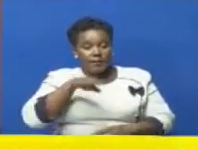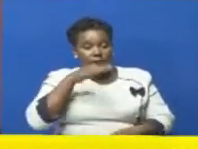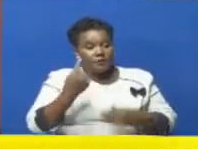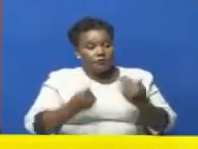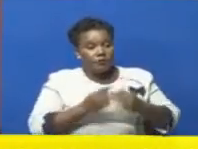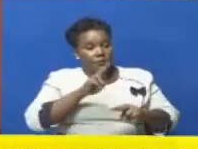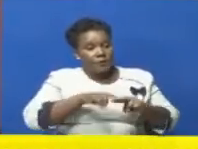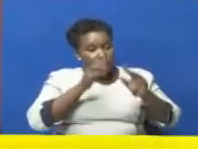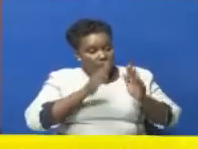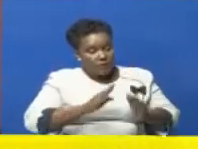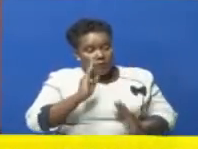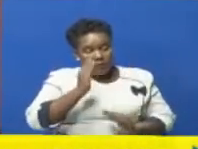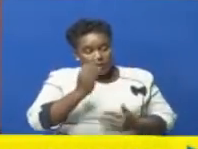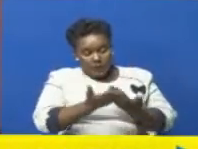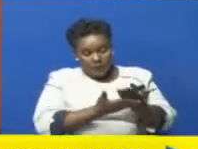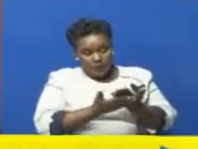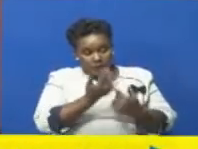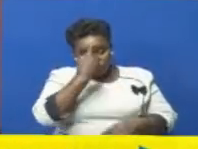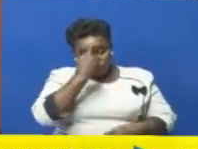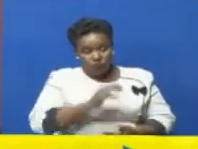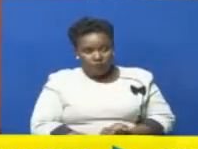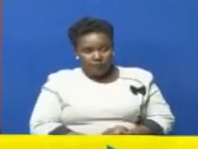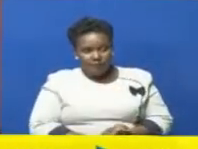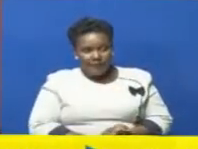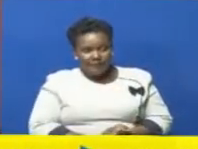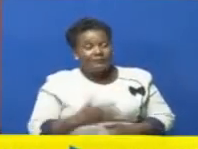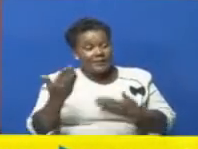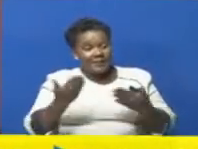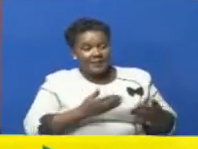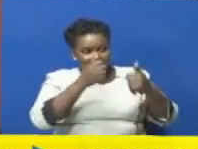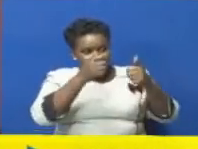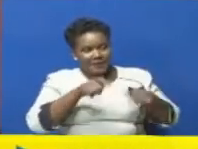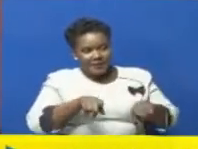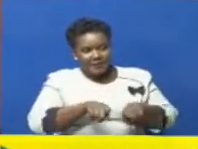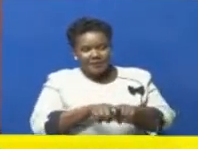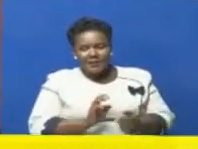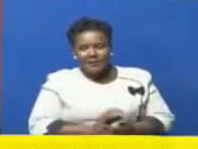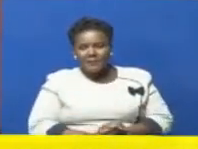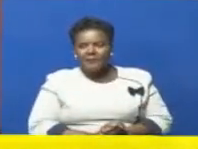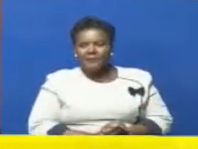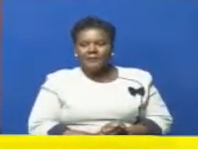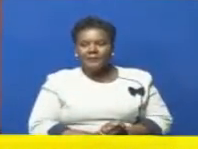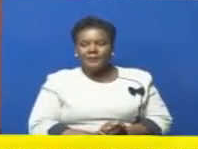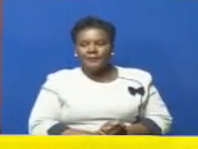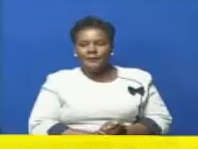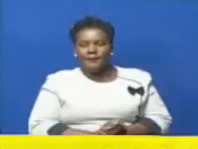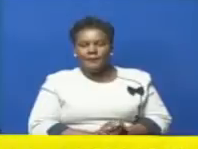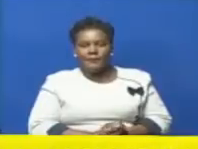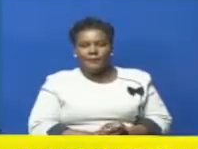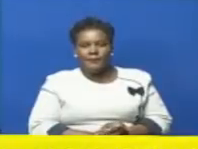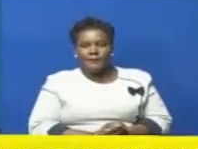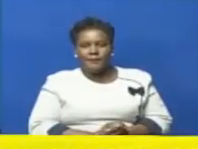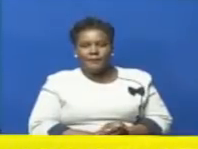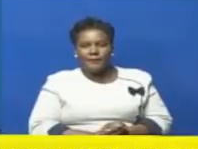usiku wa leo tupo na Nora Uledi. Habari za jioni na karibu sana katika Aridhio kutoka makao makuu.